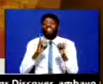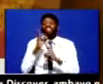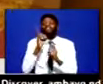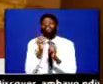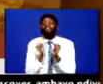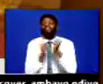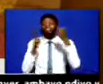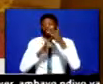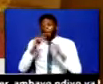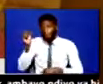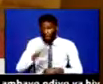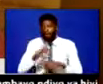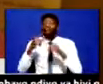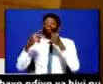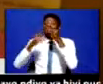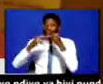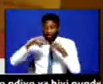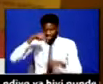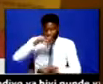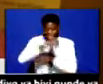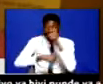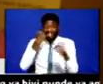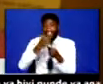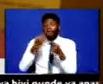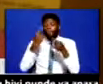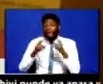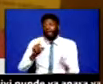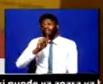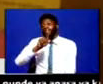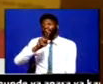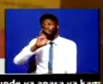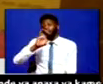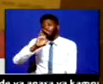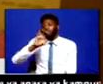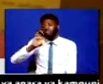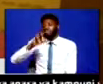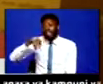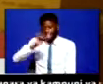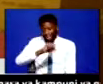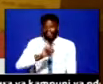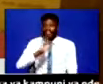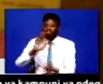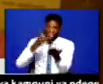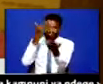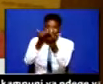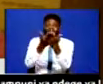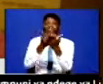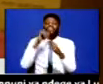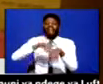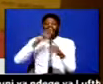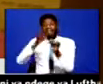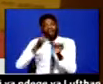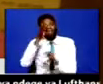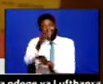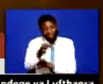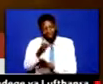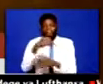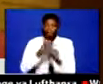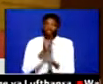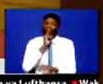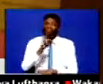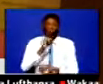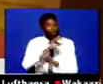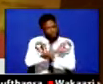lakini taasisi hiyo iliongeza muda wa wiki moja ili kupokea maombi zaidi na kuhakikisha kwamba hakuna mtahiniwa